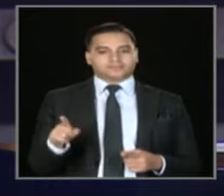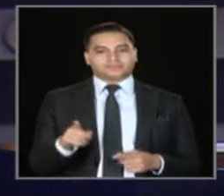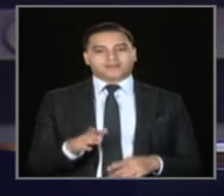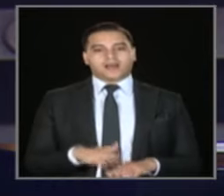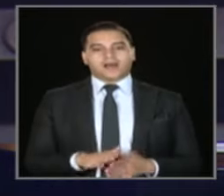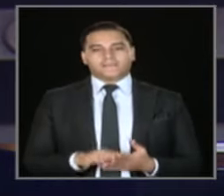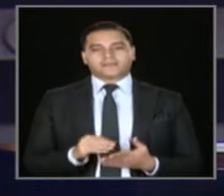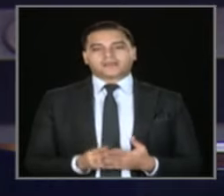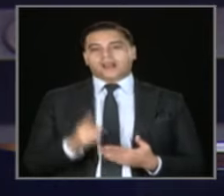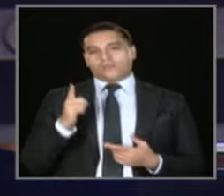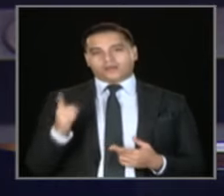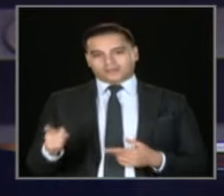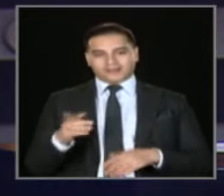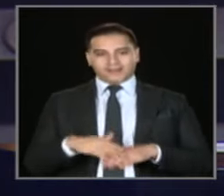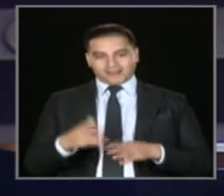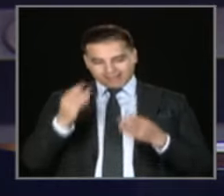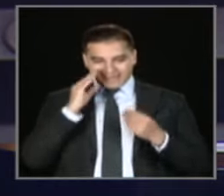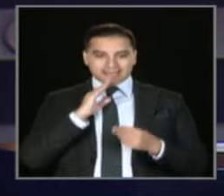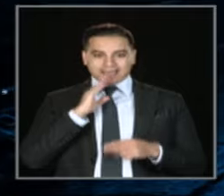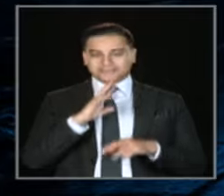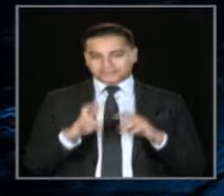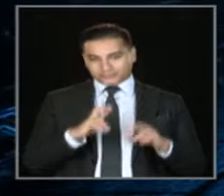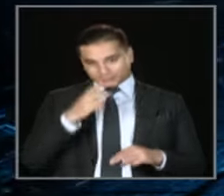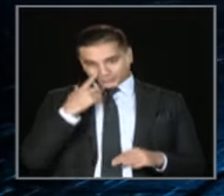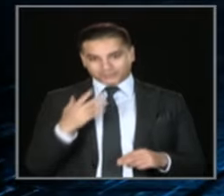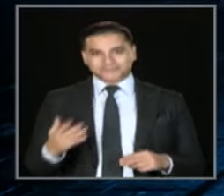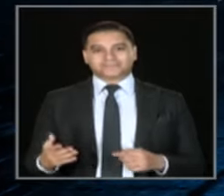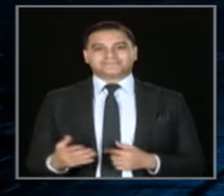هتبتدوا الاول، واول فقره هي فقره العلم.